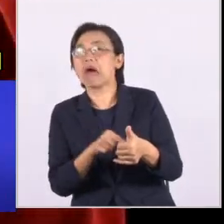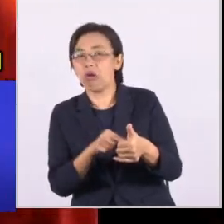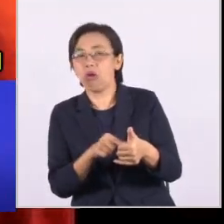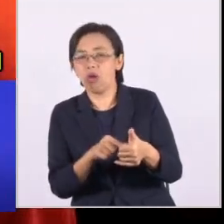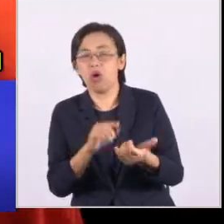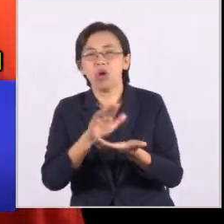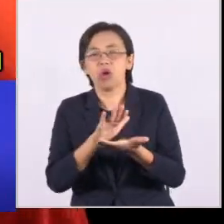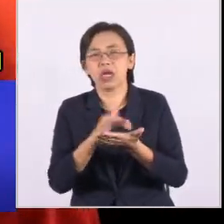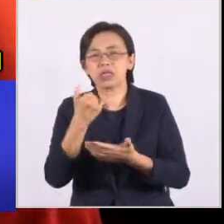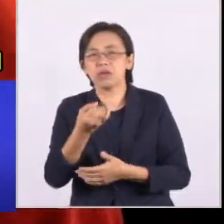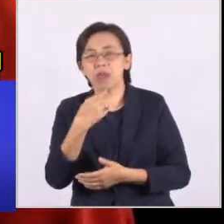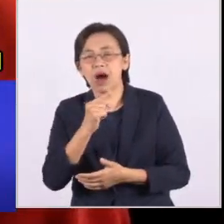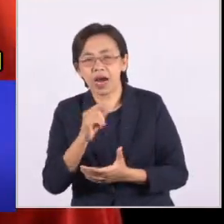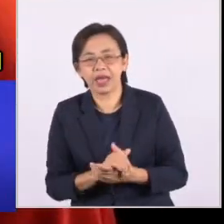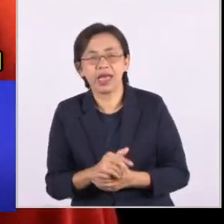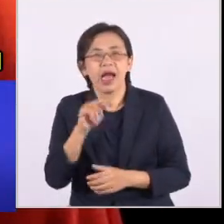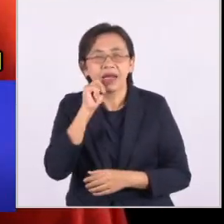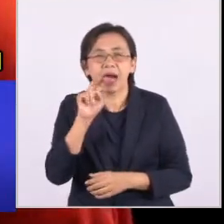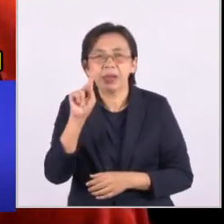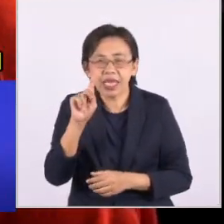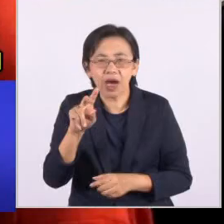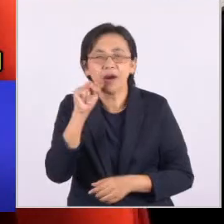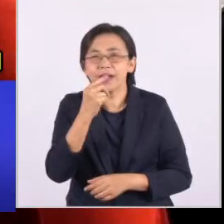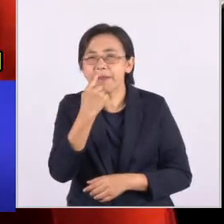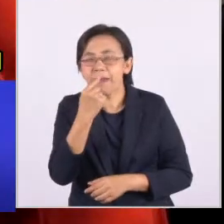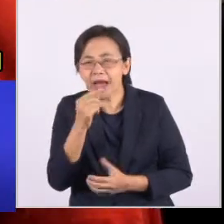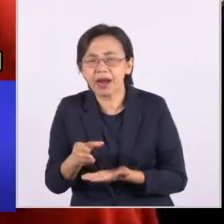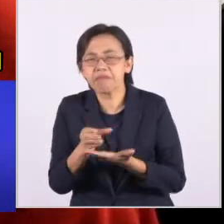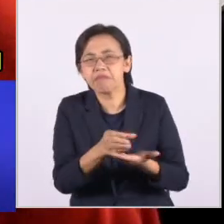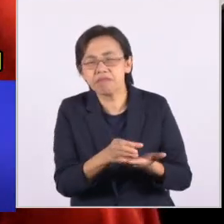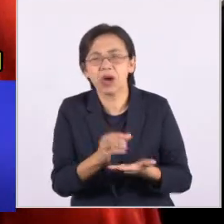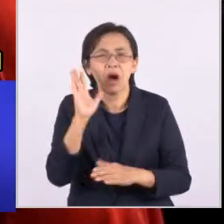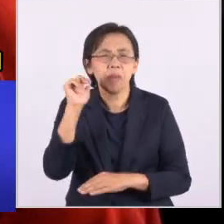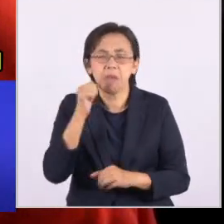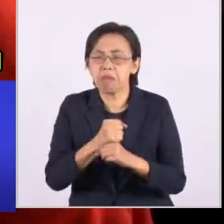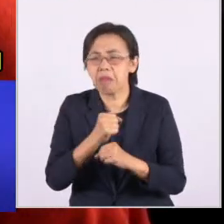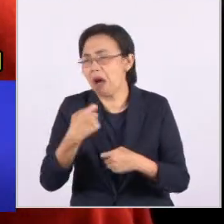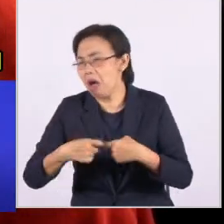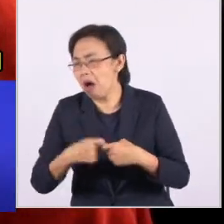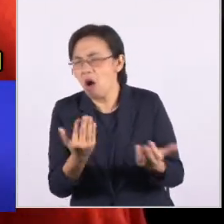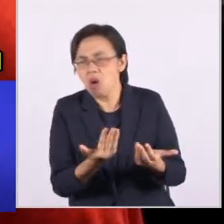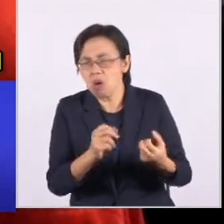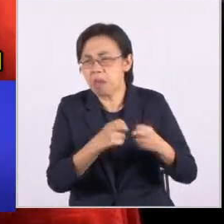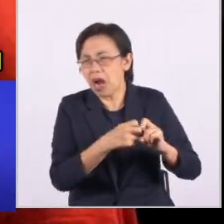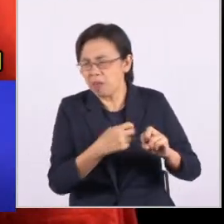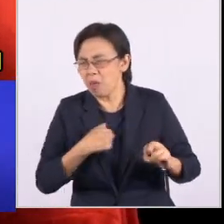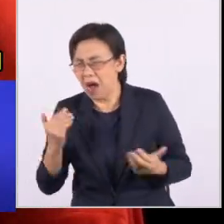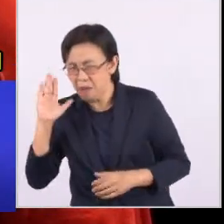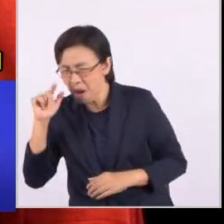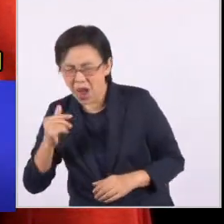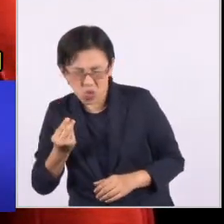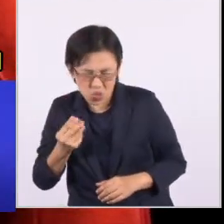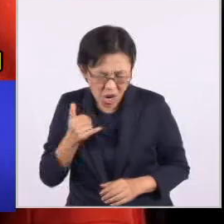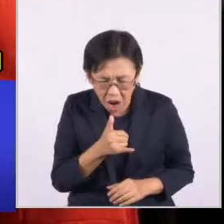งเรียนจะโทรมาบอกว่าให้หาน้ำเขียวน้ำแดงมาให้ตอนนี้พ่อแม่ลำบากนะคะไปทำงานรับจ้างพอลูกมีอาการปุ๊บต้องรีบกลับมาดูลูกไ